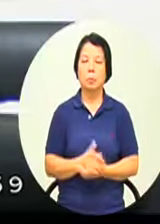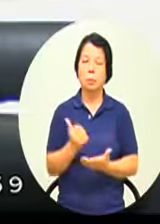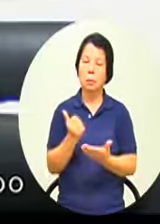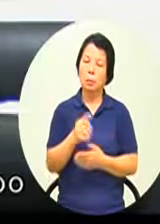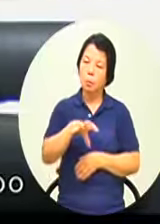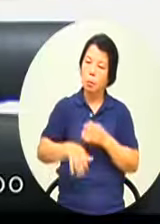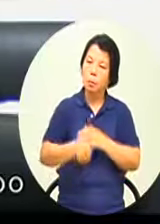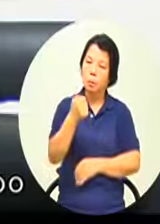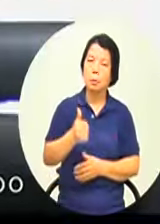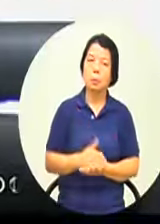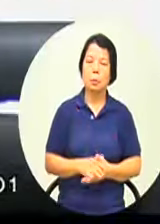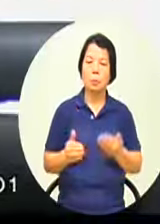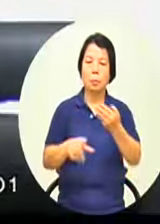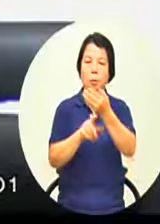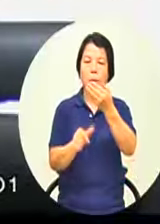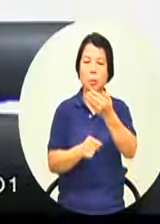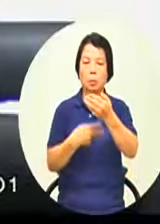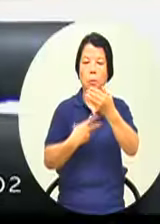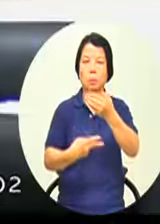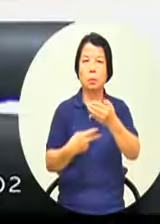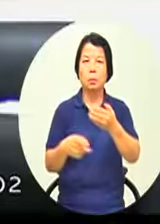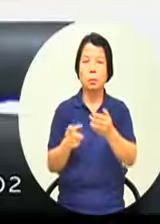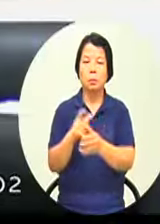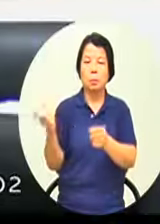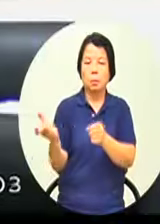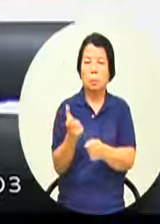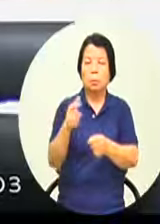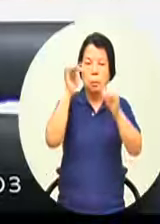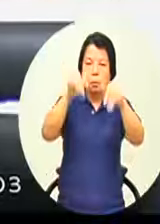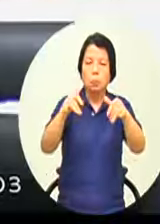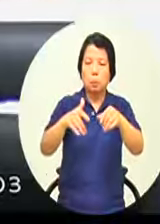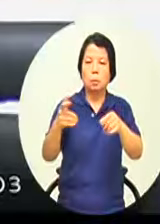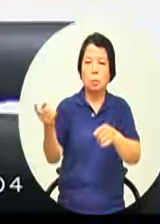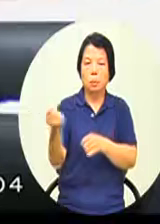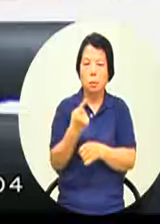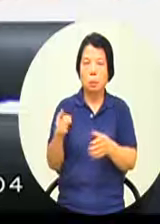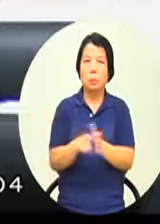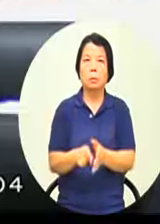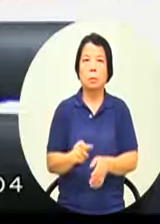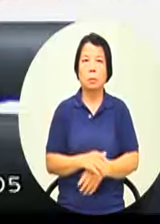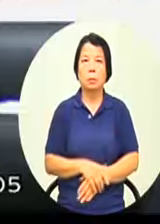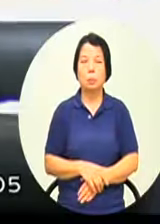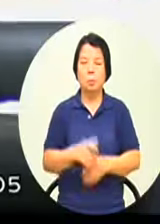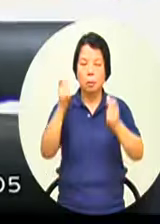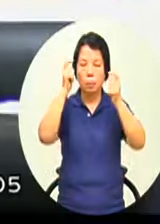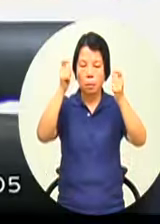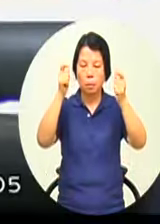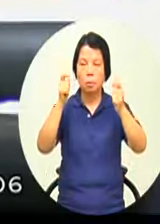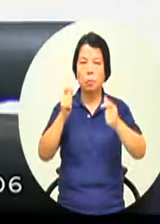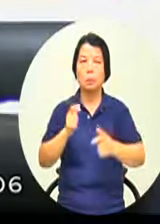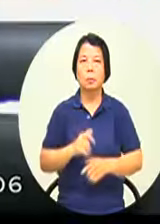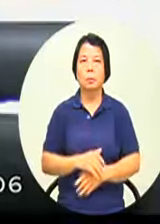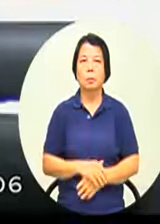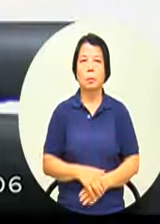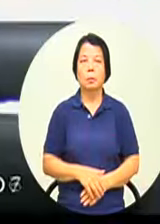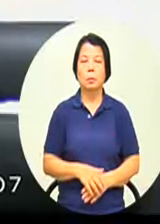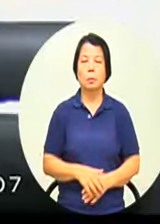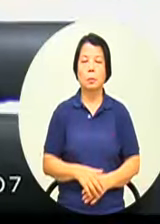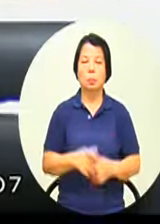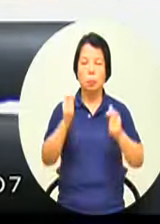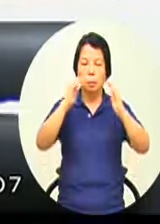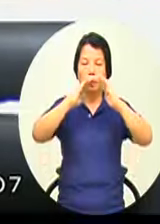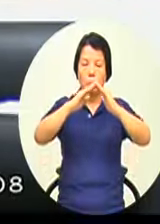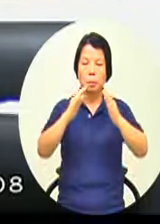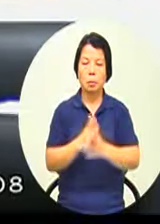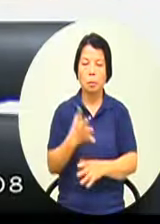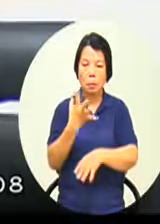长，在九月二号台风来的时候，大雨来的时候，高雄市。在几点的时